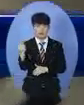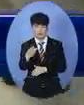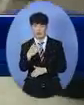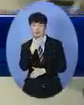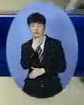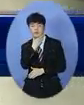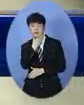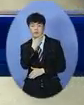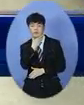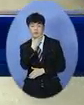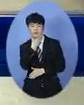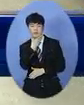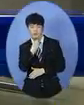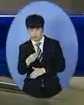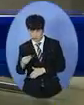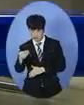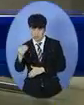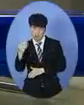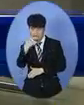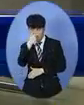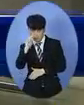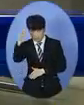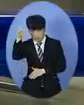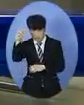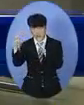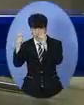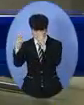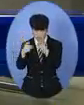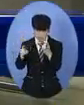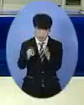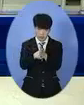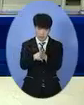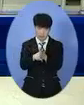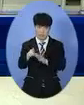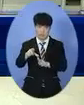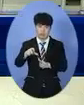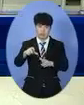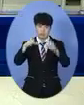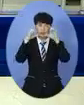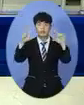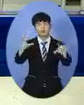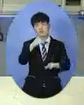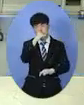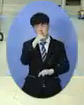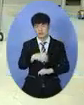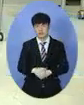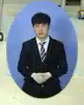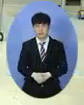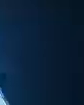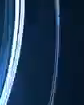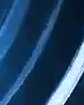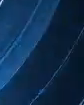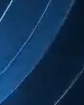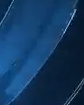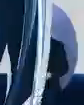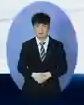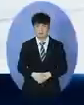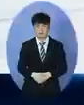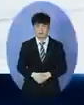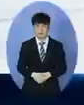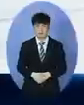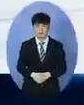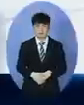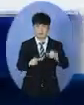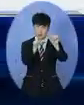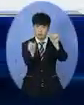중소기업과 비정규직 등 모성보호 사각지대 기업에 대한 가족 친화 인증 기업으로의 홍보를 결의했습니다.